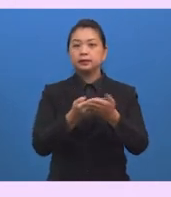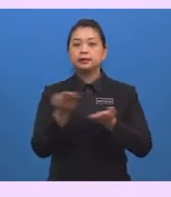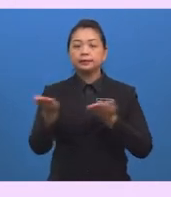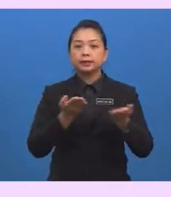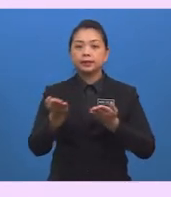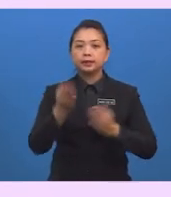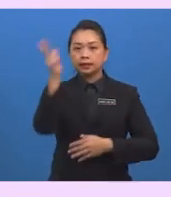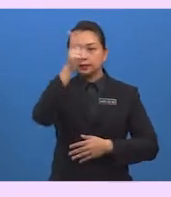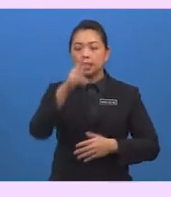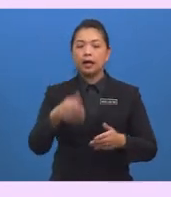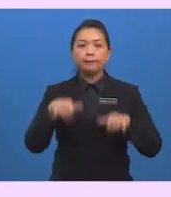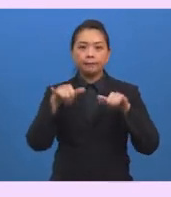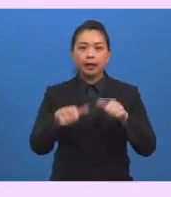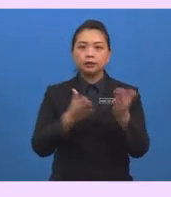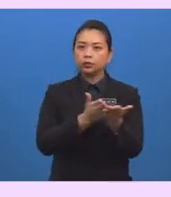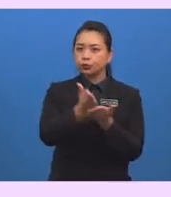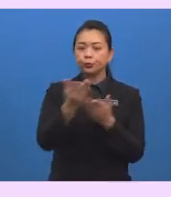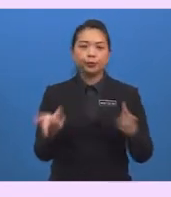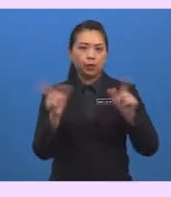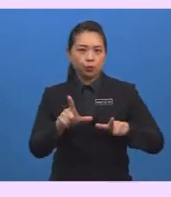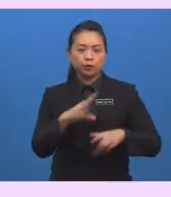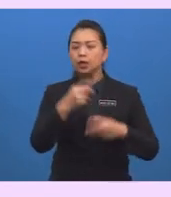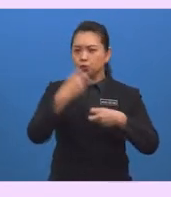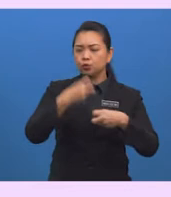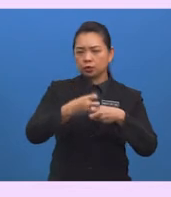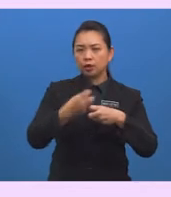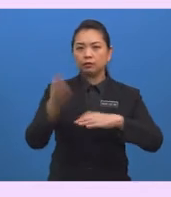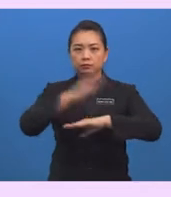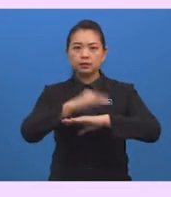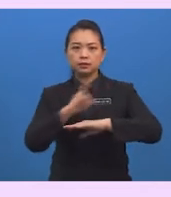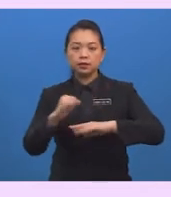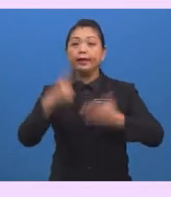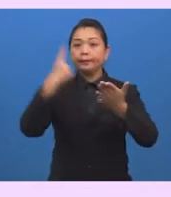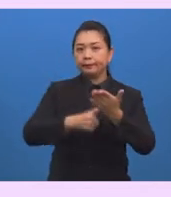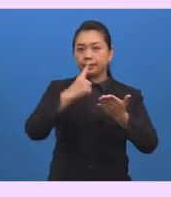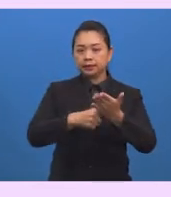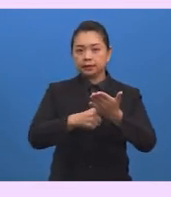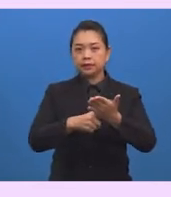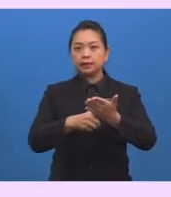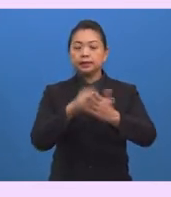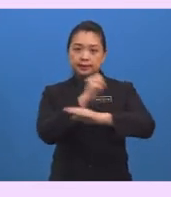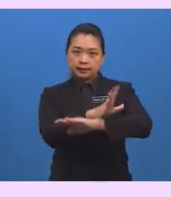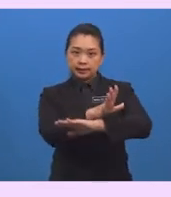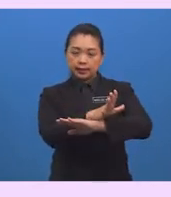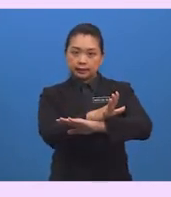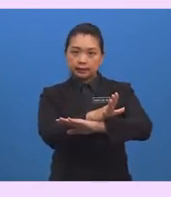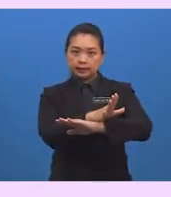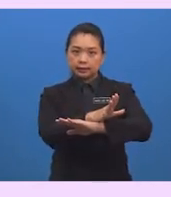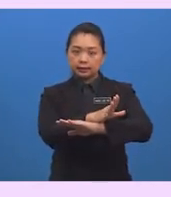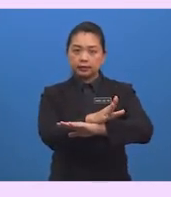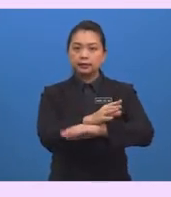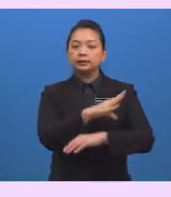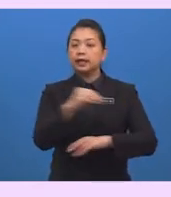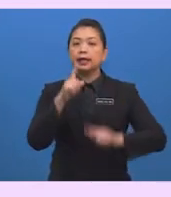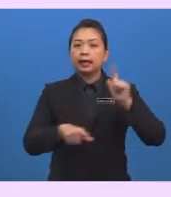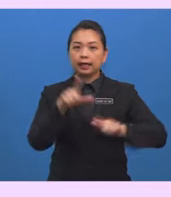kerajaan masih terus berlaku dan sukar untuk diatasi. Bincangkan kesan akibat perbuatan tersebut